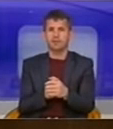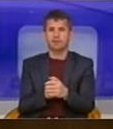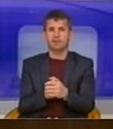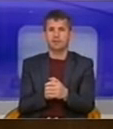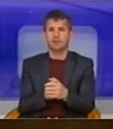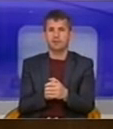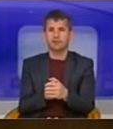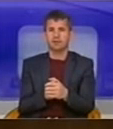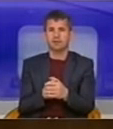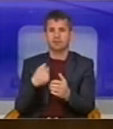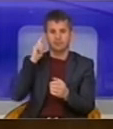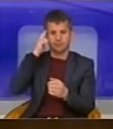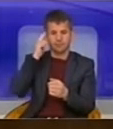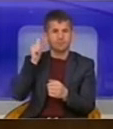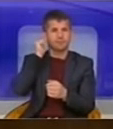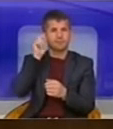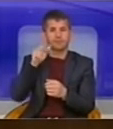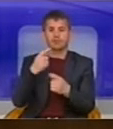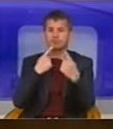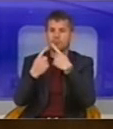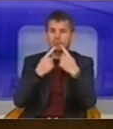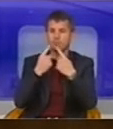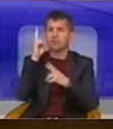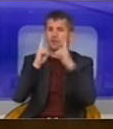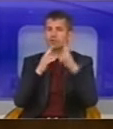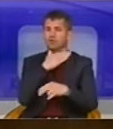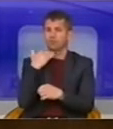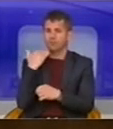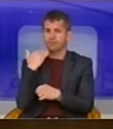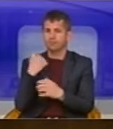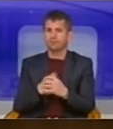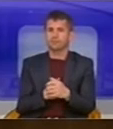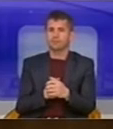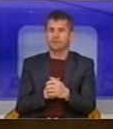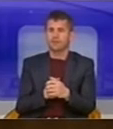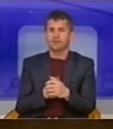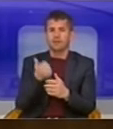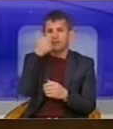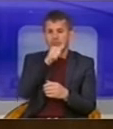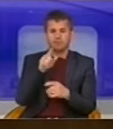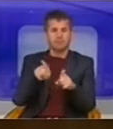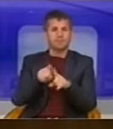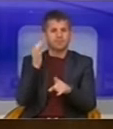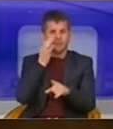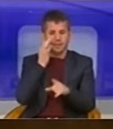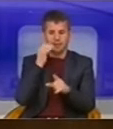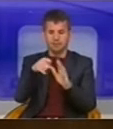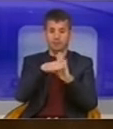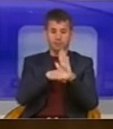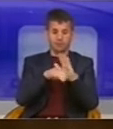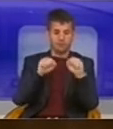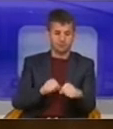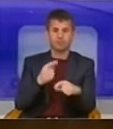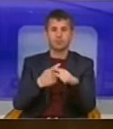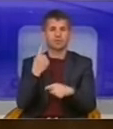dhe përmendimin tim edhe dje ka pas nga diskutues të shumë që pse ndoshta të njëjtën ditë të diskutohet edhe programi qeveritar, edhe